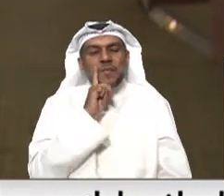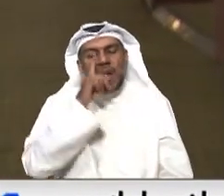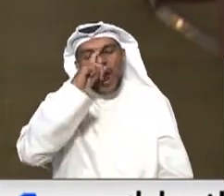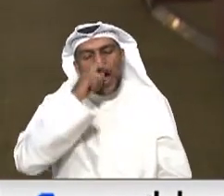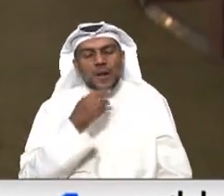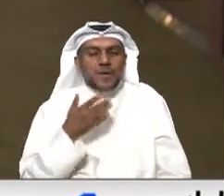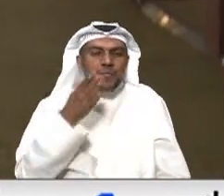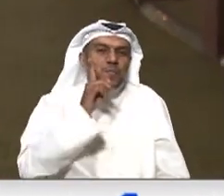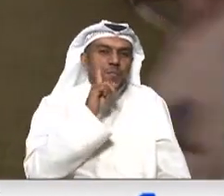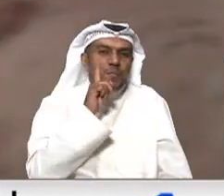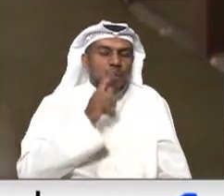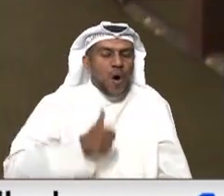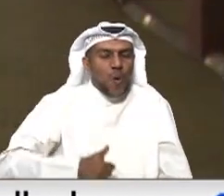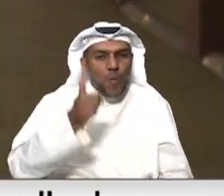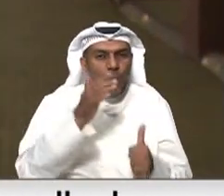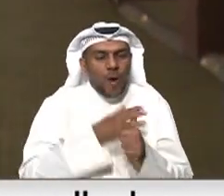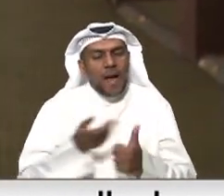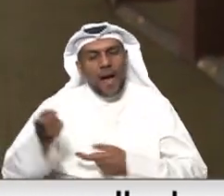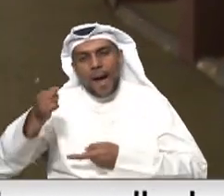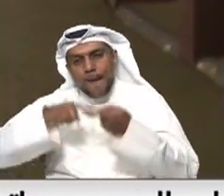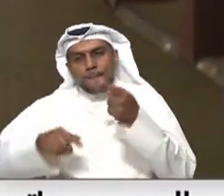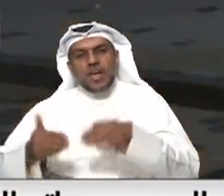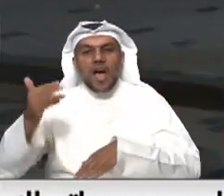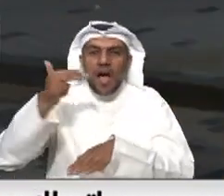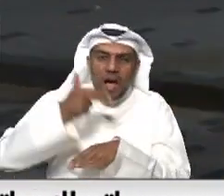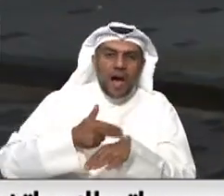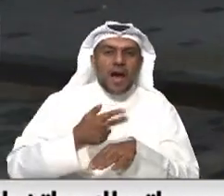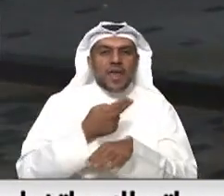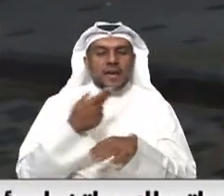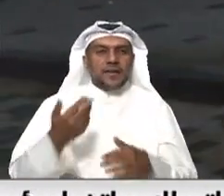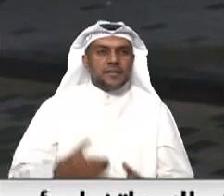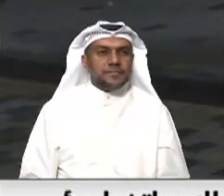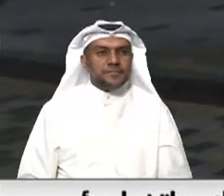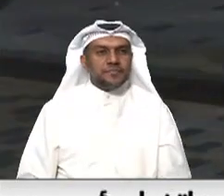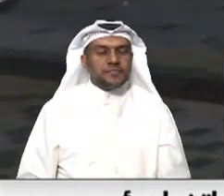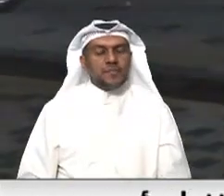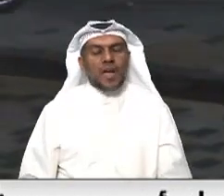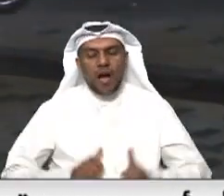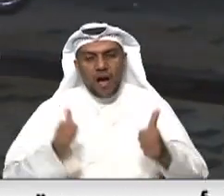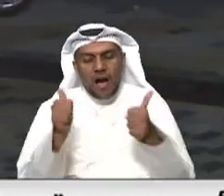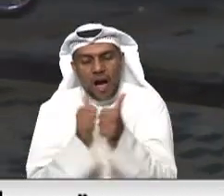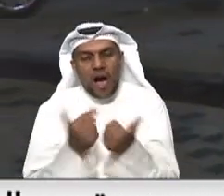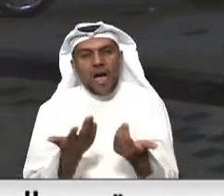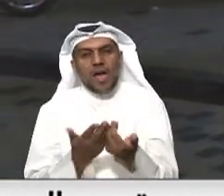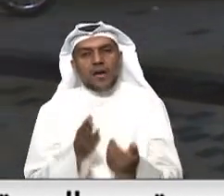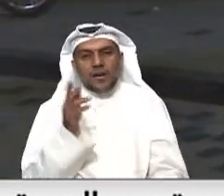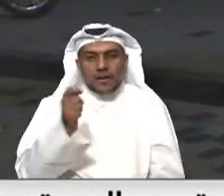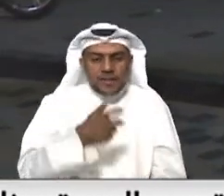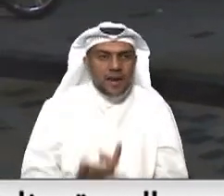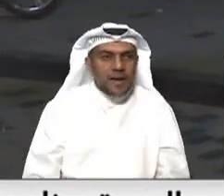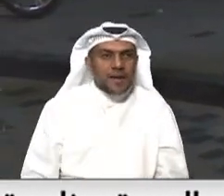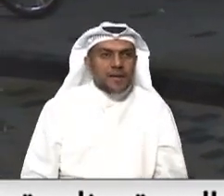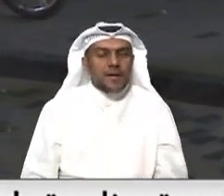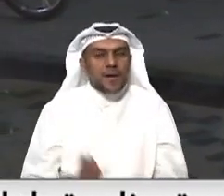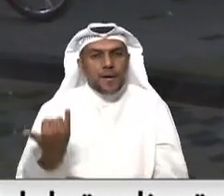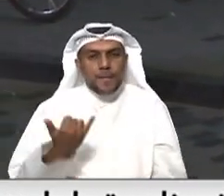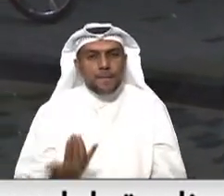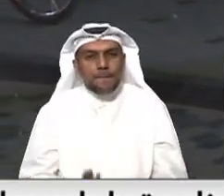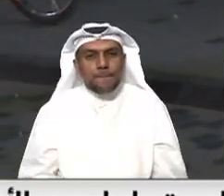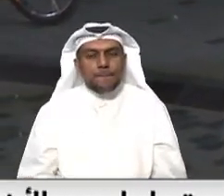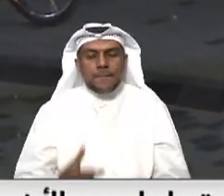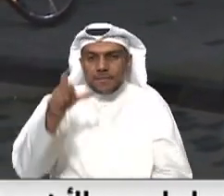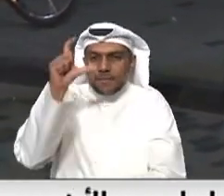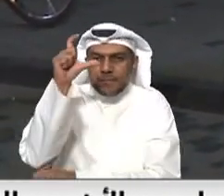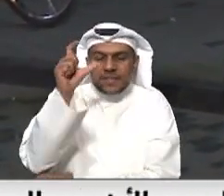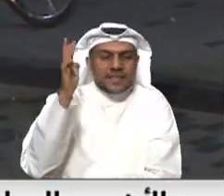الوالدة وبعدين حق العمام والخوال كذي. نزور الأهل ومثل ما تقول نروح مساجد